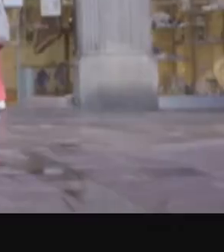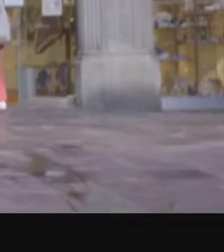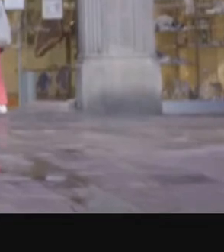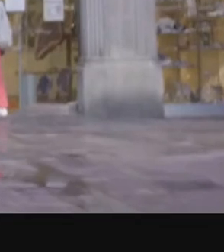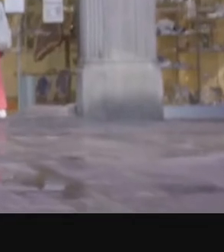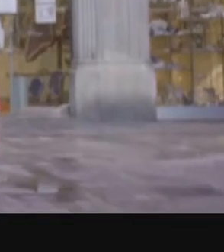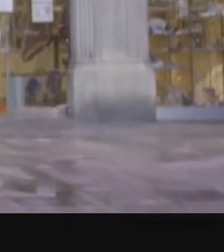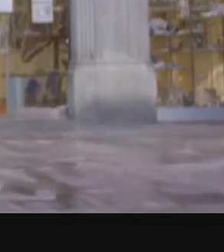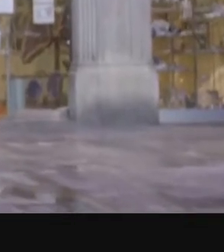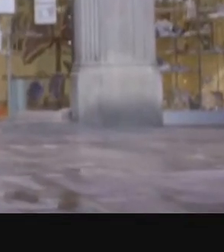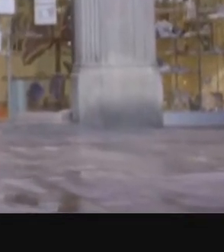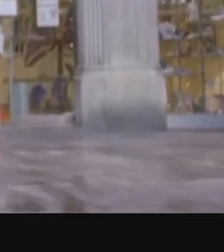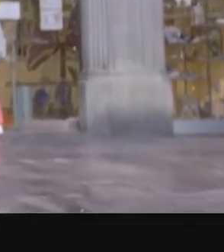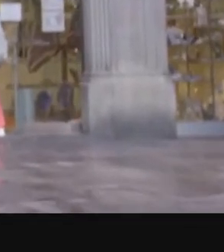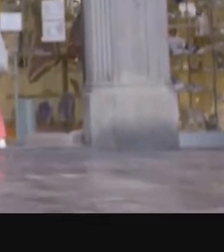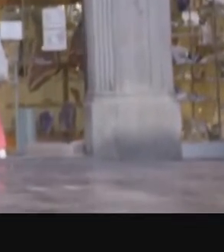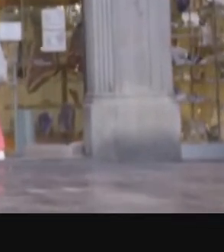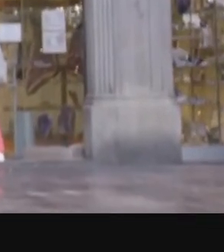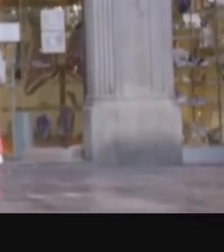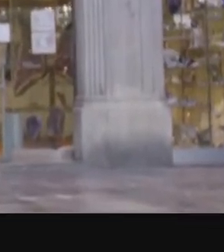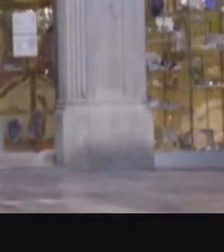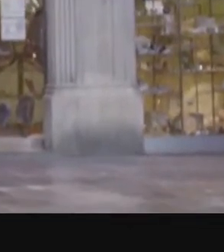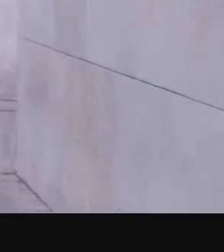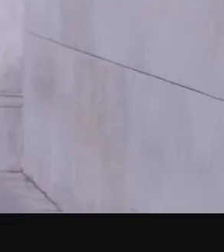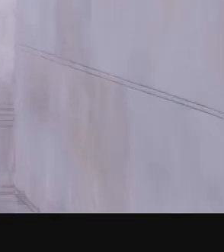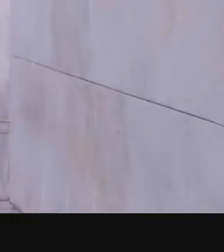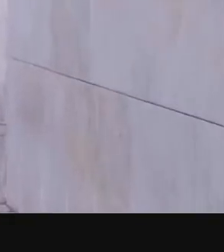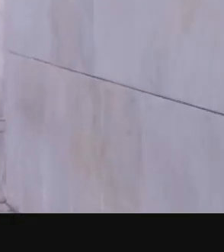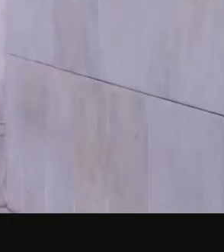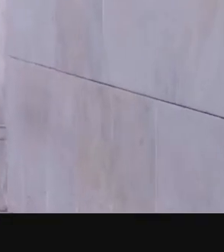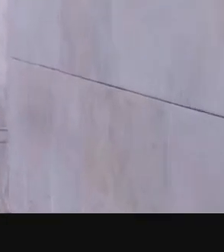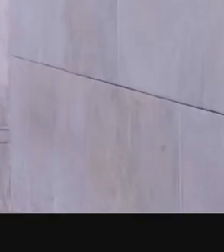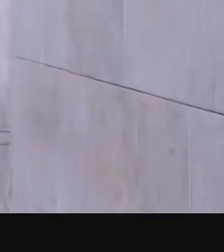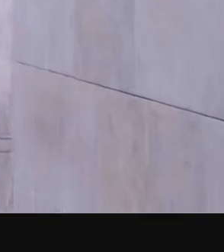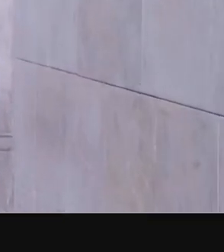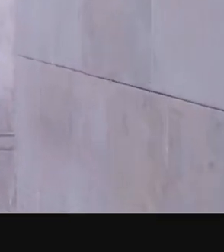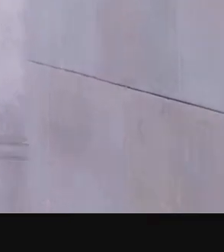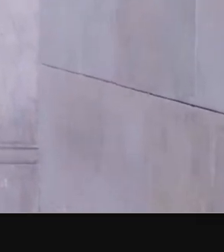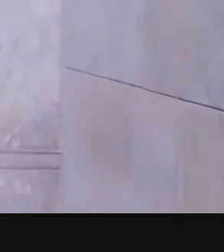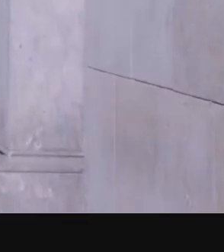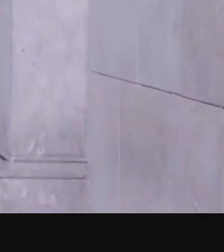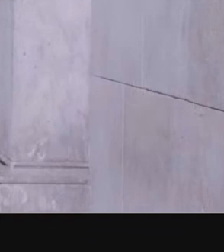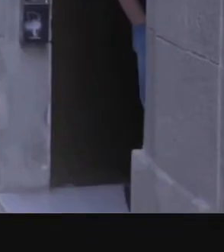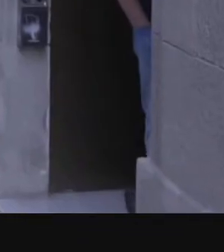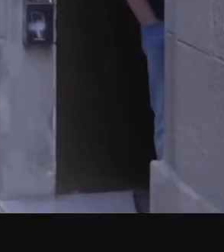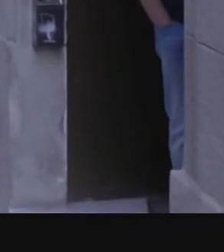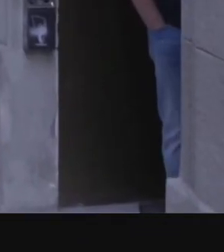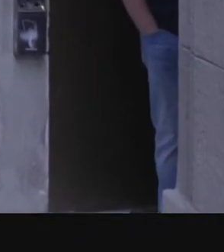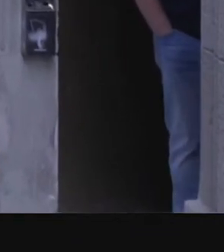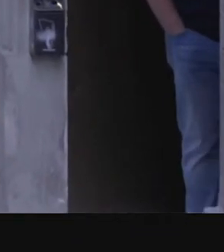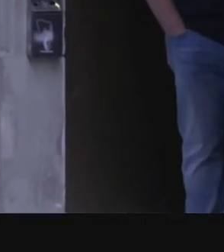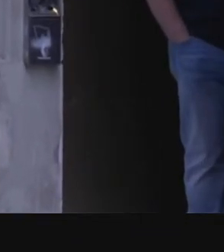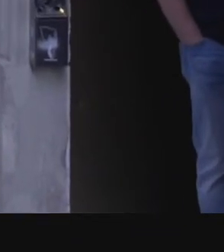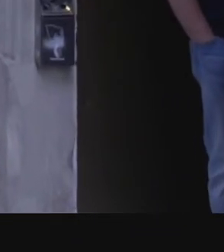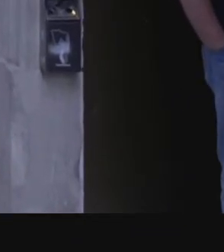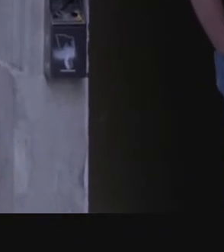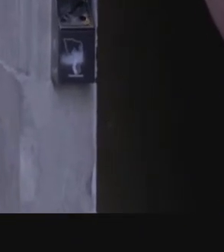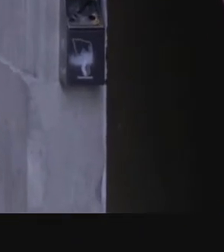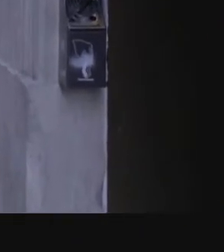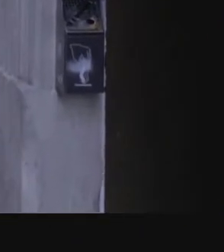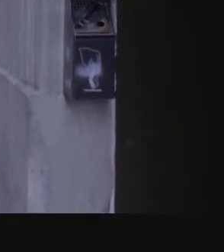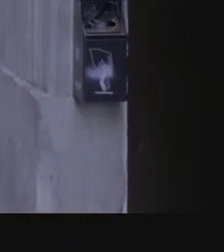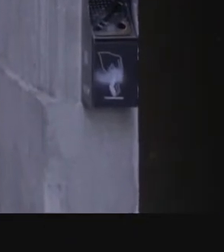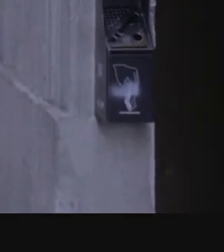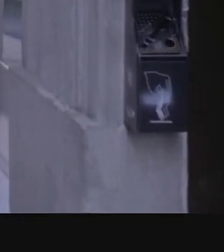gent. I, de fet, jo vaig fer economia perquè volia intentar entendre com funciona el món. Per això primer vaig tenir una carrera